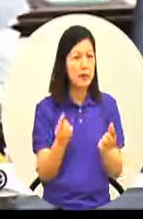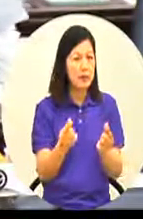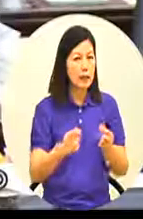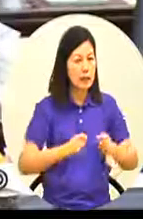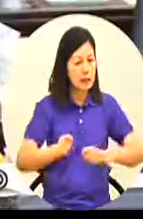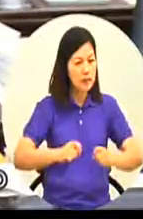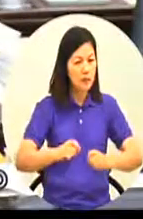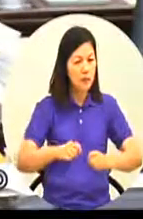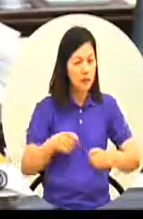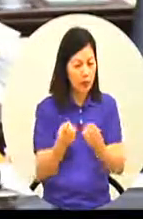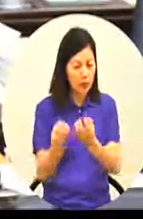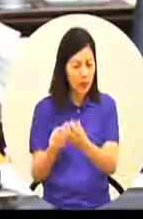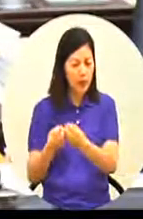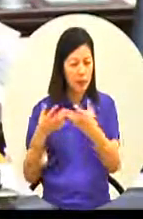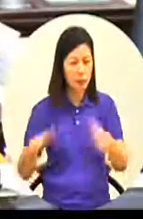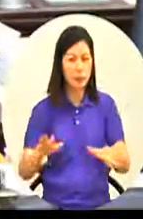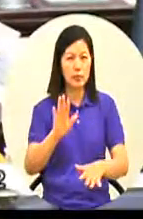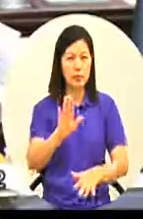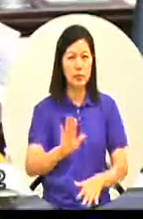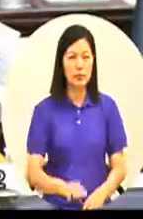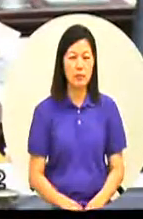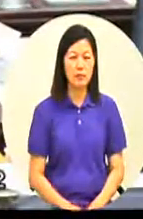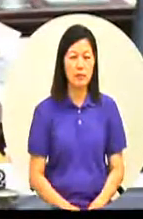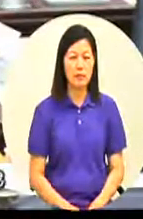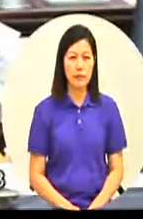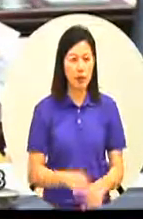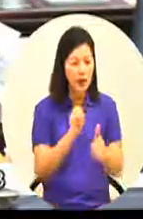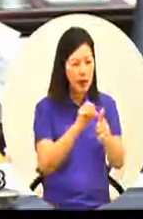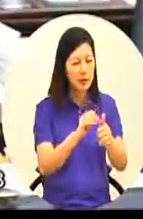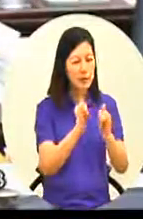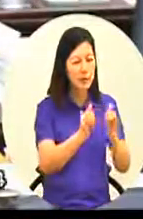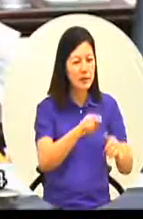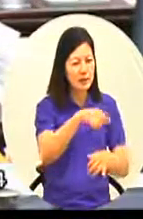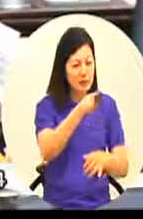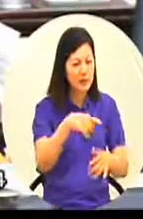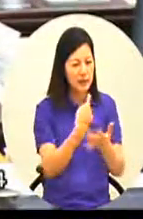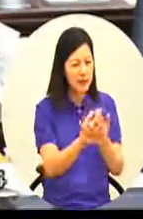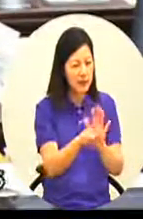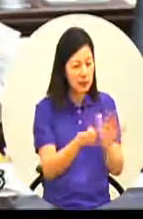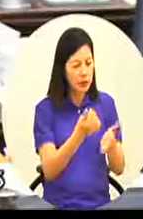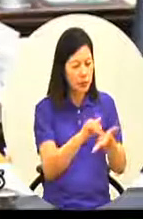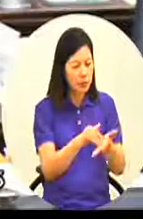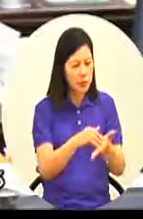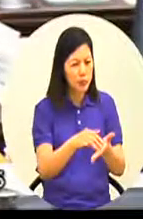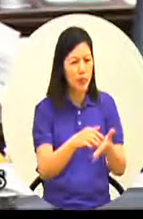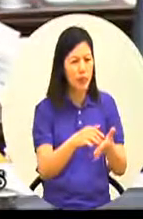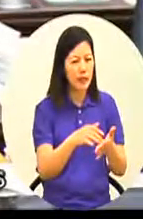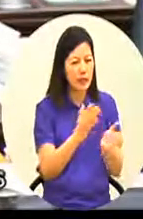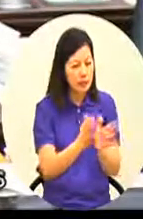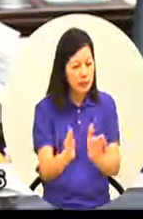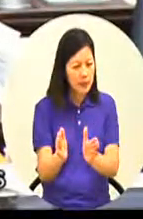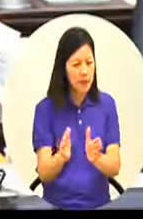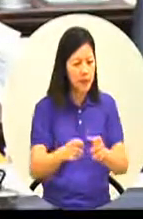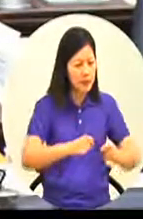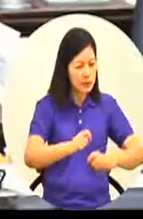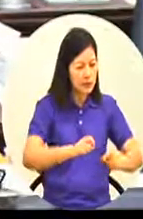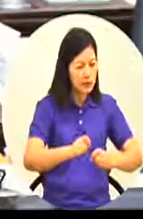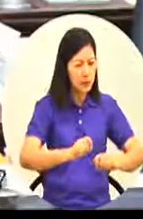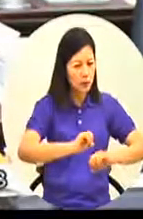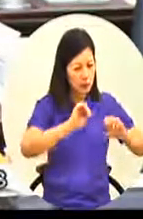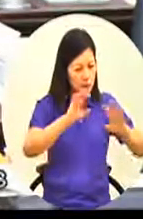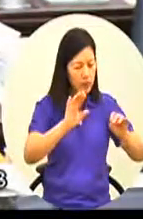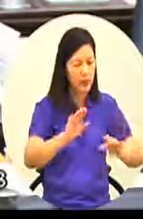了这样的问题，就是说我告诉民众说，现在可以透过参与式预算来做一些处理，来做一些政策，来做一些建设